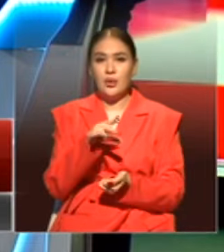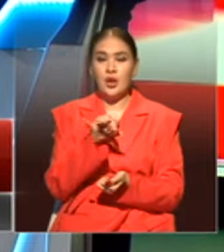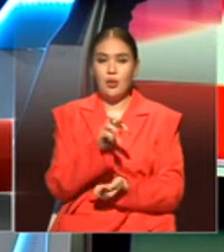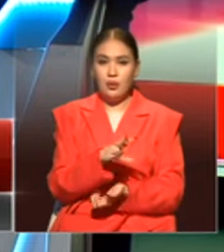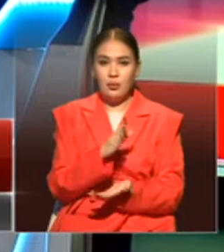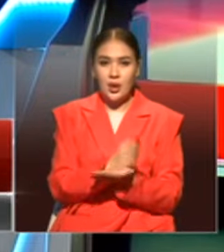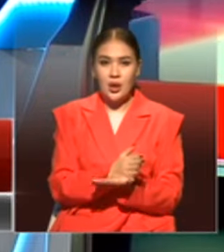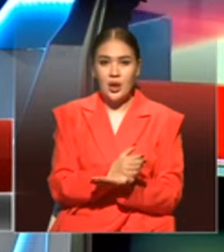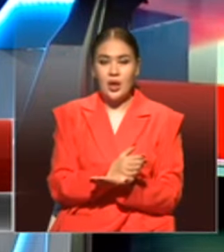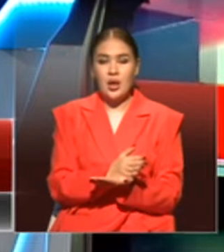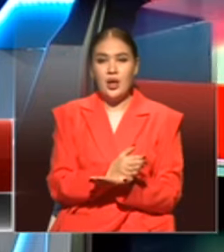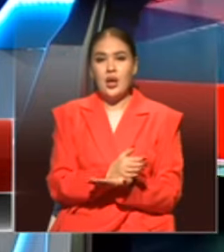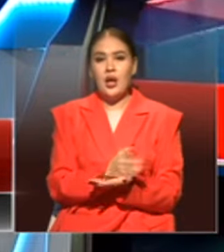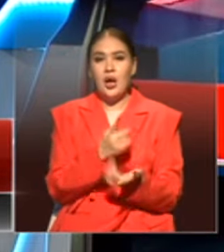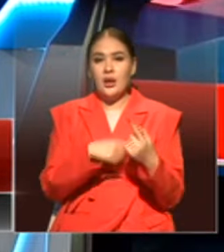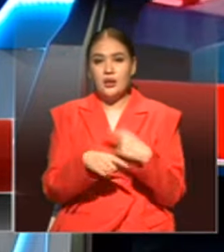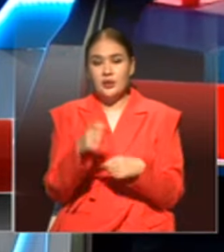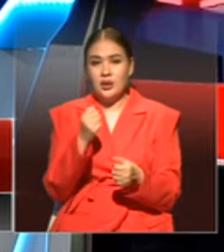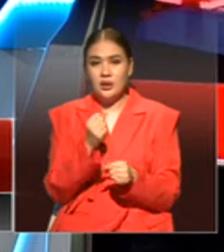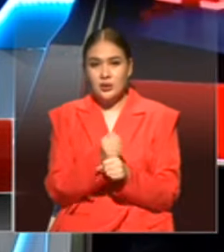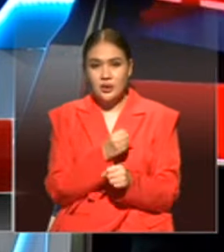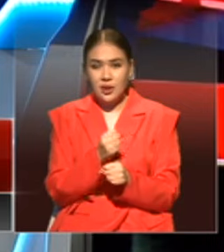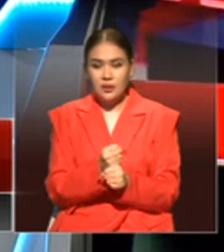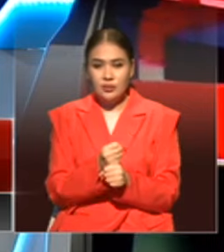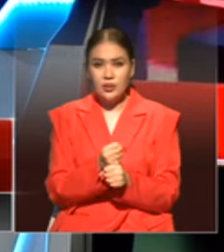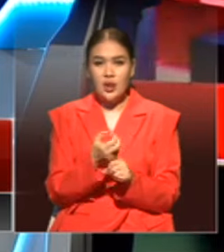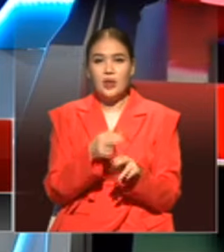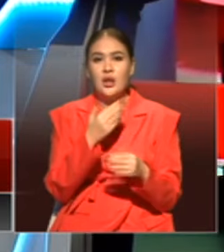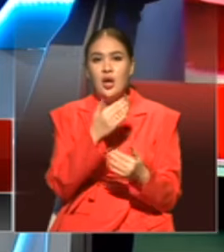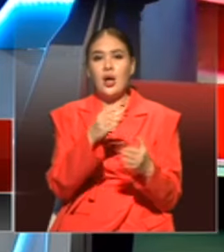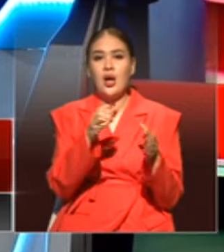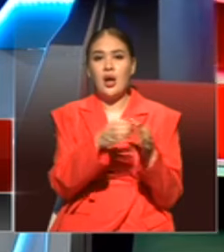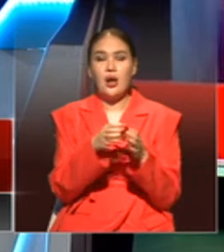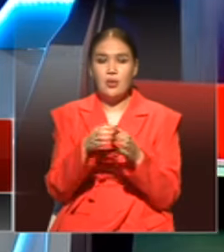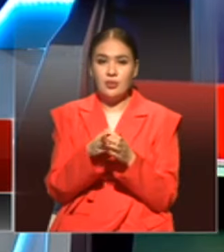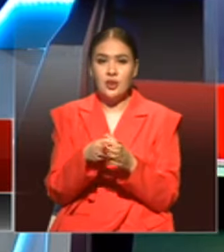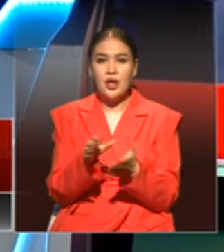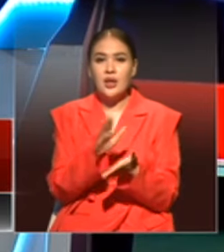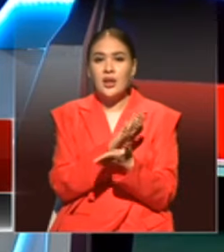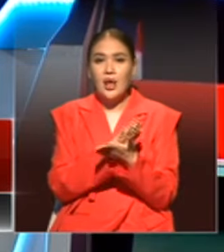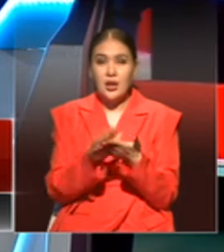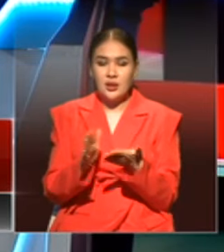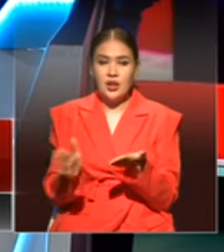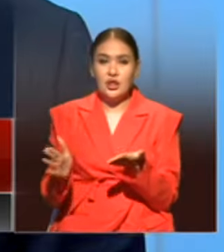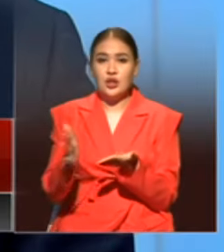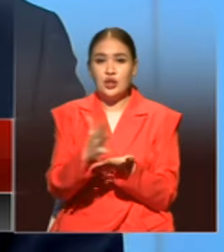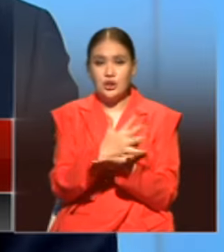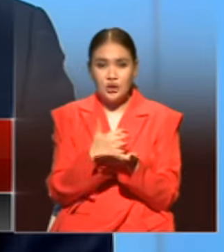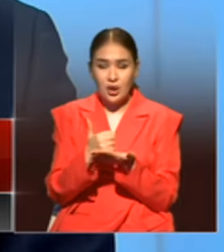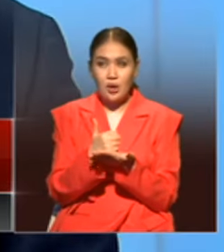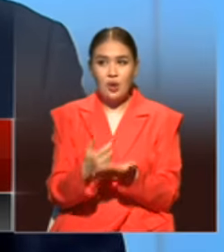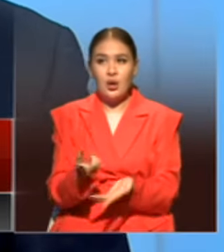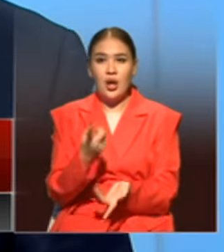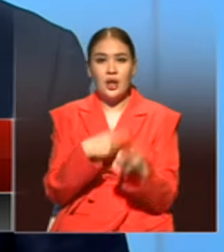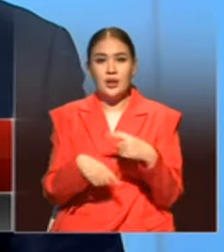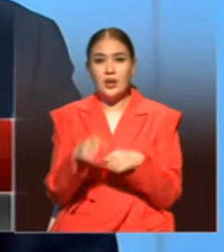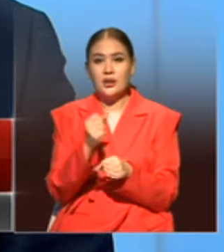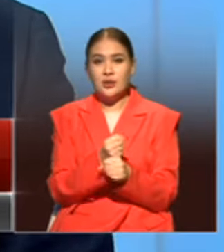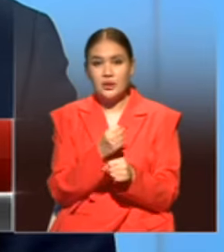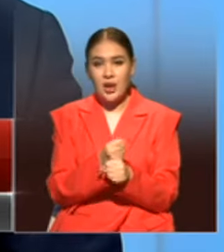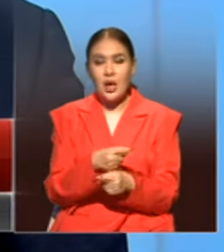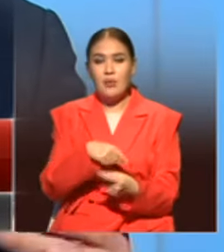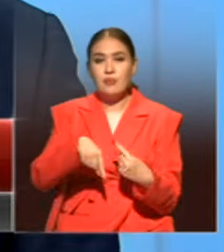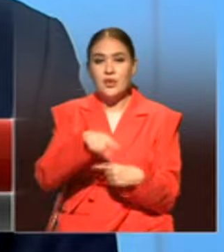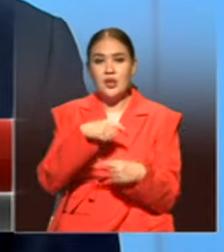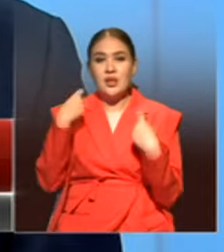шикізатты қабылдау пункттері, болмаса жаңа фантоматтар бар. Бұл компаниялар қалдықтарды таза күйінде жинау арқылы осы қалдықтарды қайта өңдейтін кәсіпорындарға барып сатады.